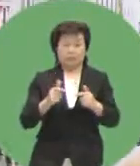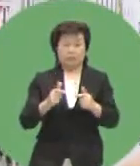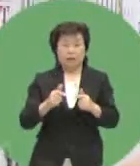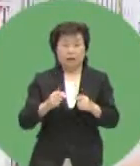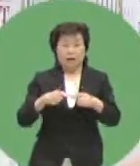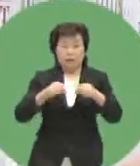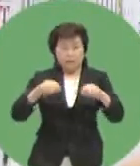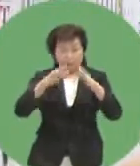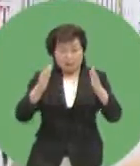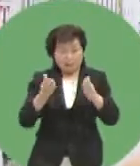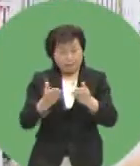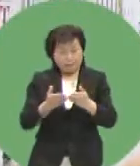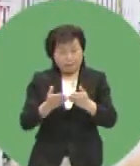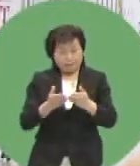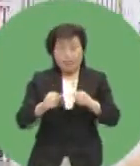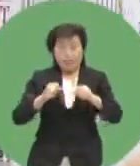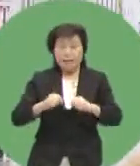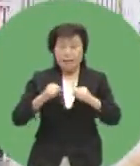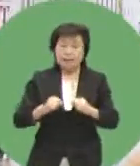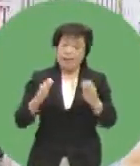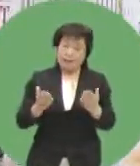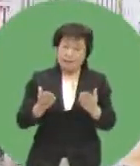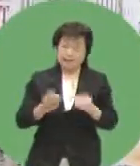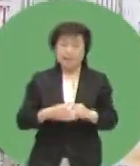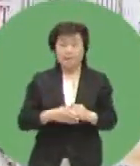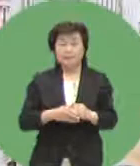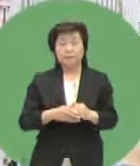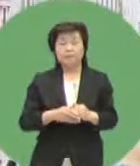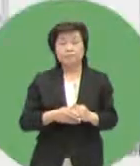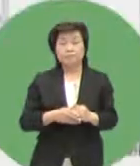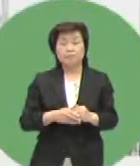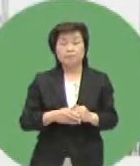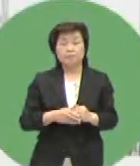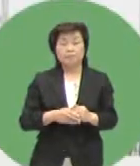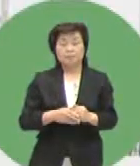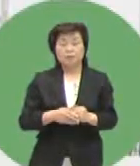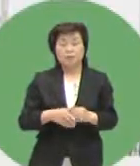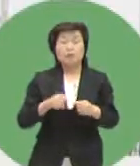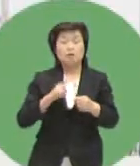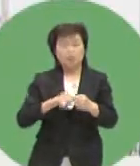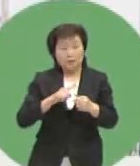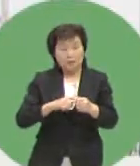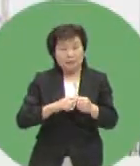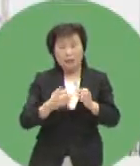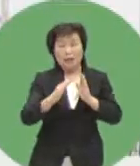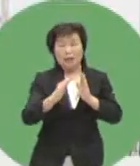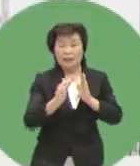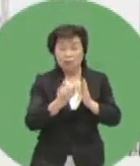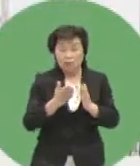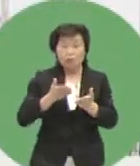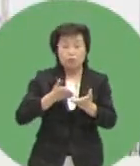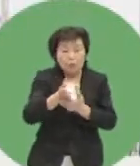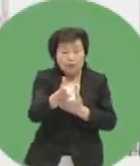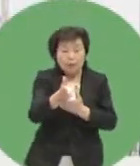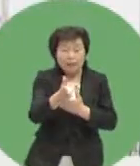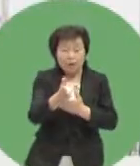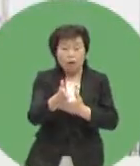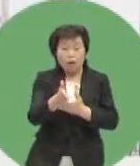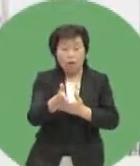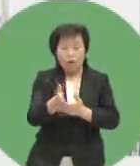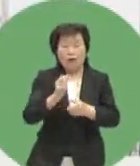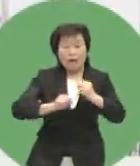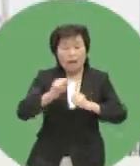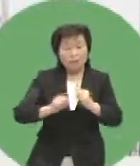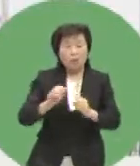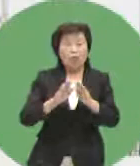滞ムード、閉塞感を打ち破る元気がね、出てこないんではないかと。いやー、いよいよスタートだよ、自粛ムードをここから